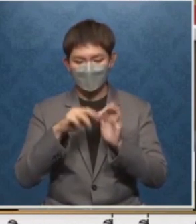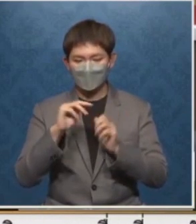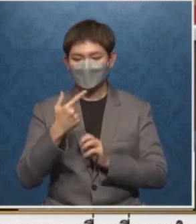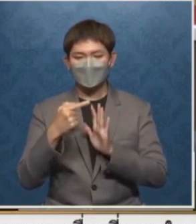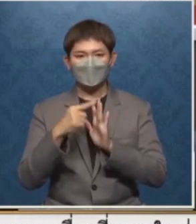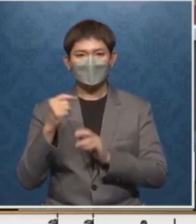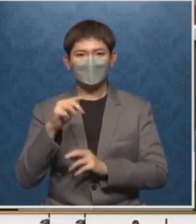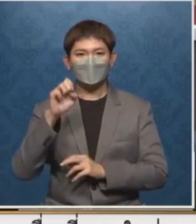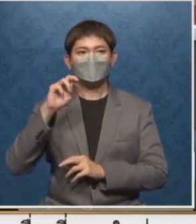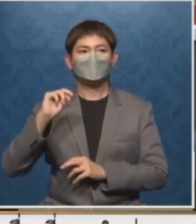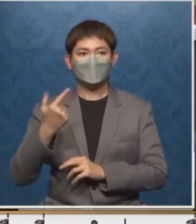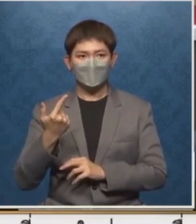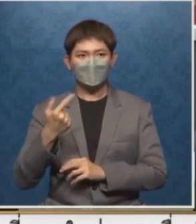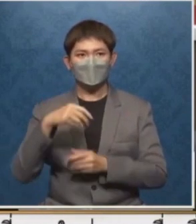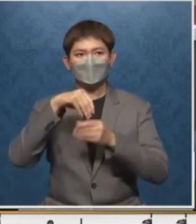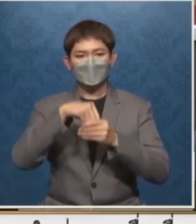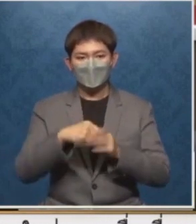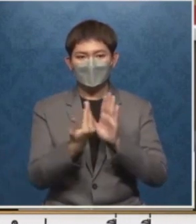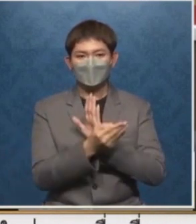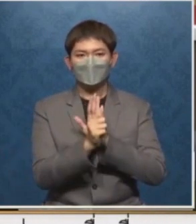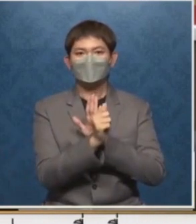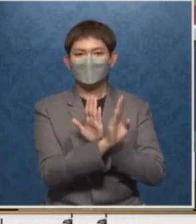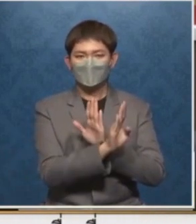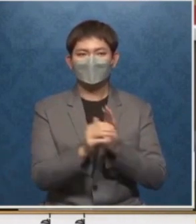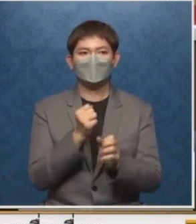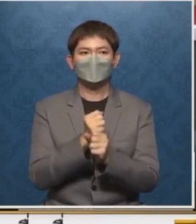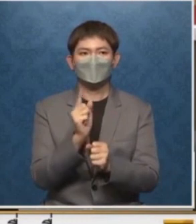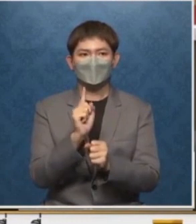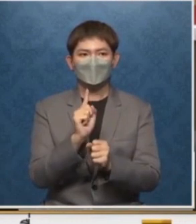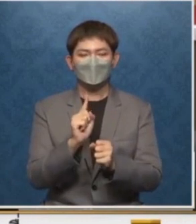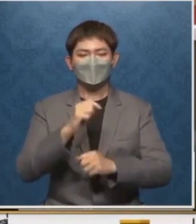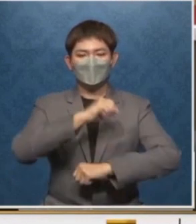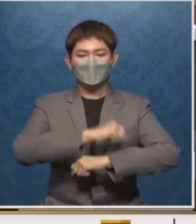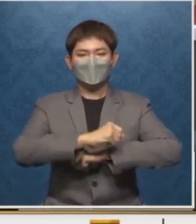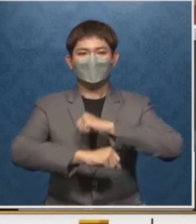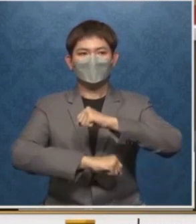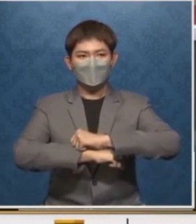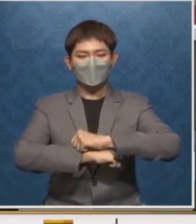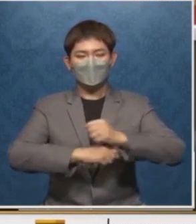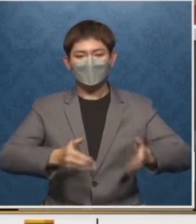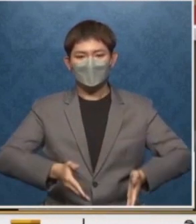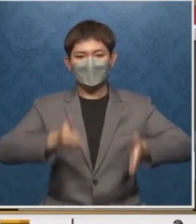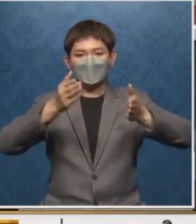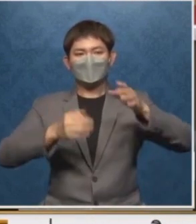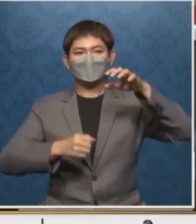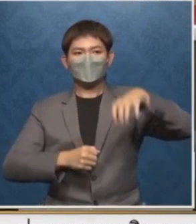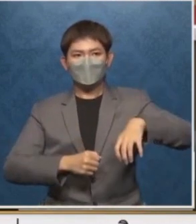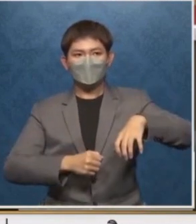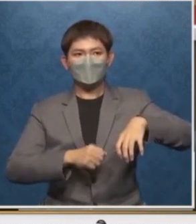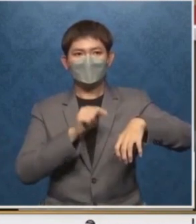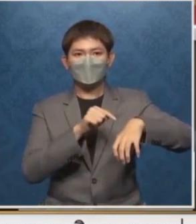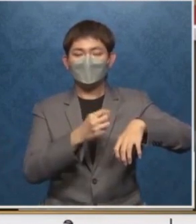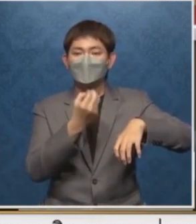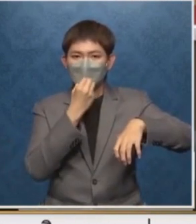ทุ่งเทิงอำเภอเดชอุดมจังหวัดอุบลเรื่องการก่อสร้างอาคารโรงอาหาร